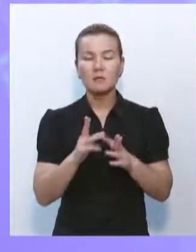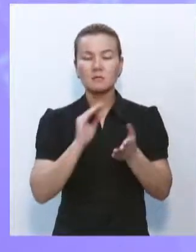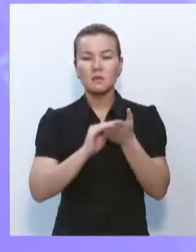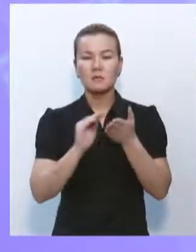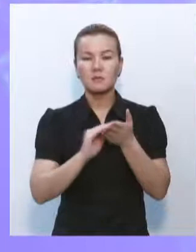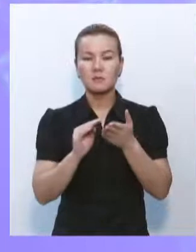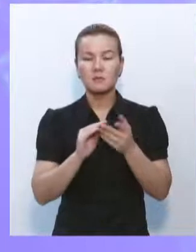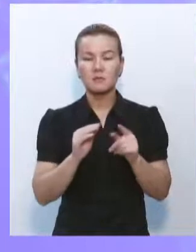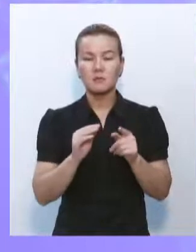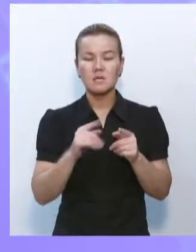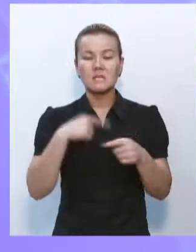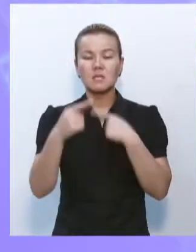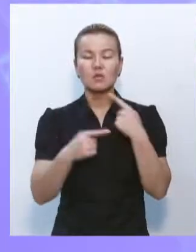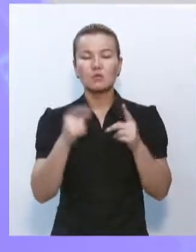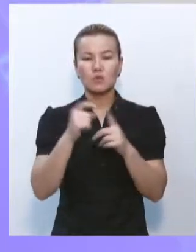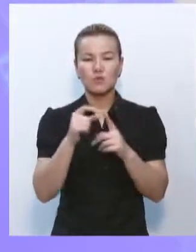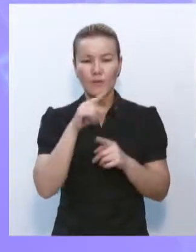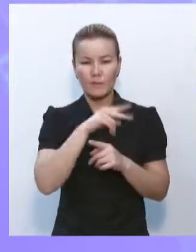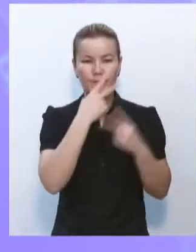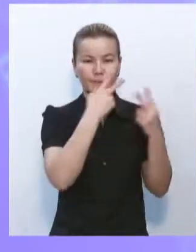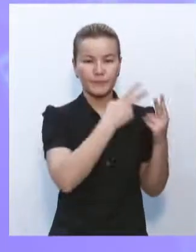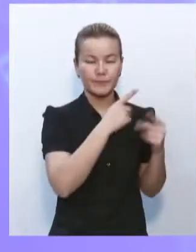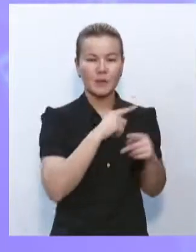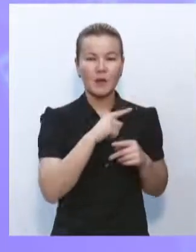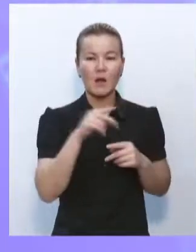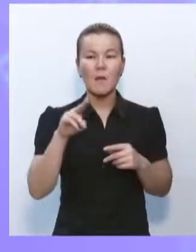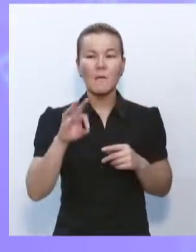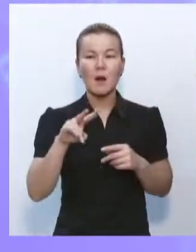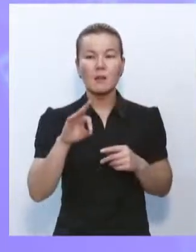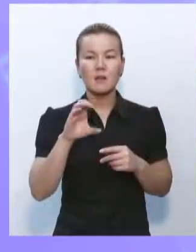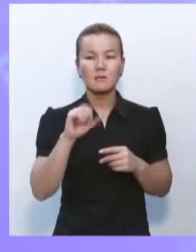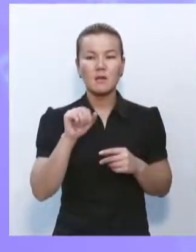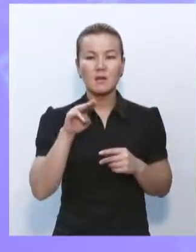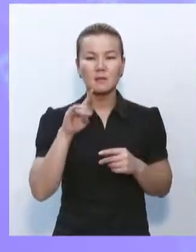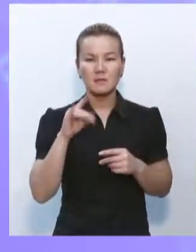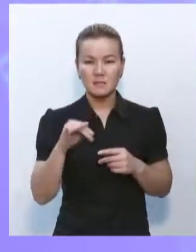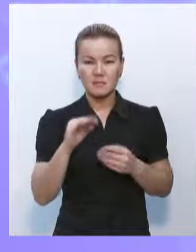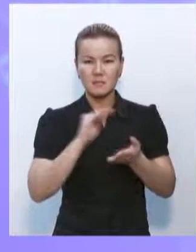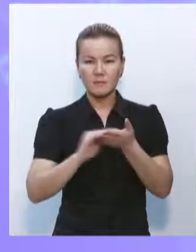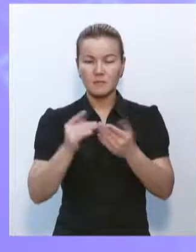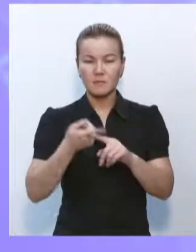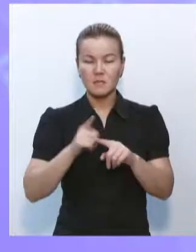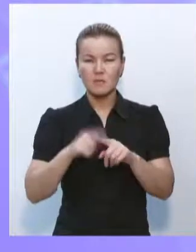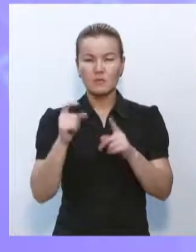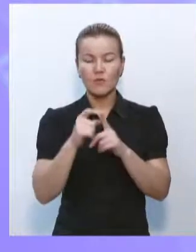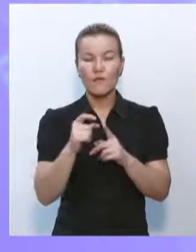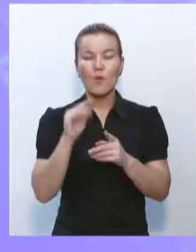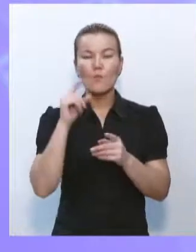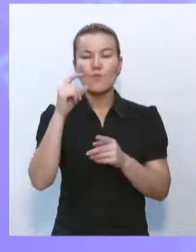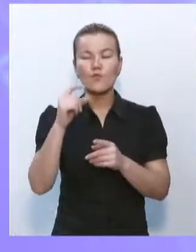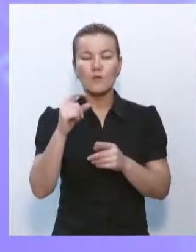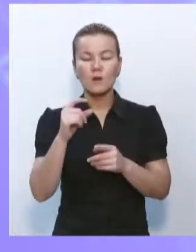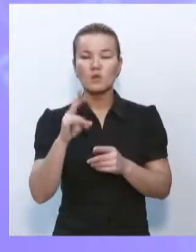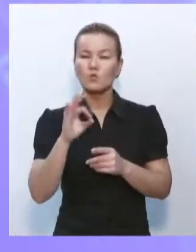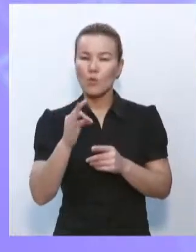транскрипцию следующего слова. Полосатый. Запишем это слово буквами,